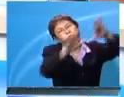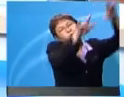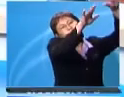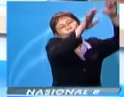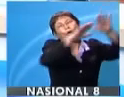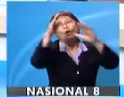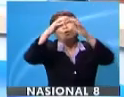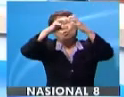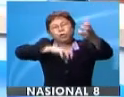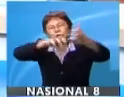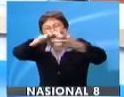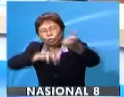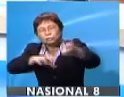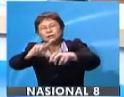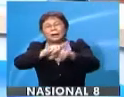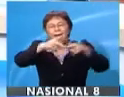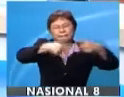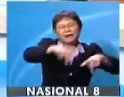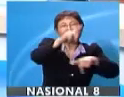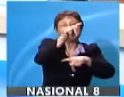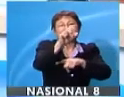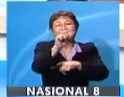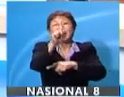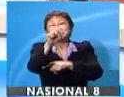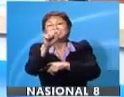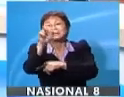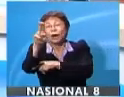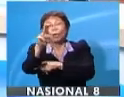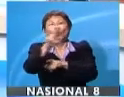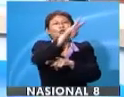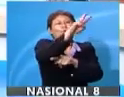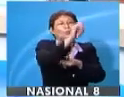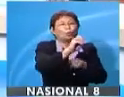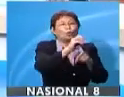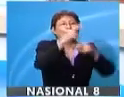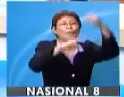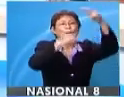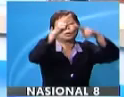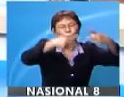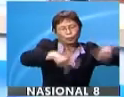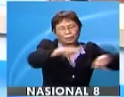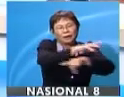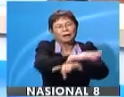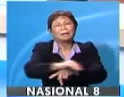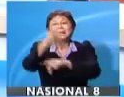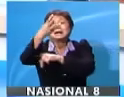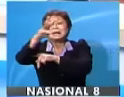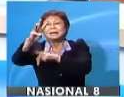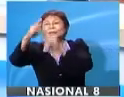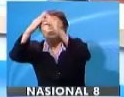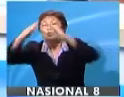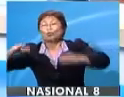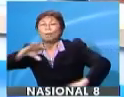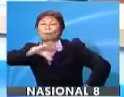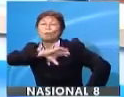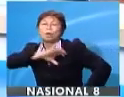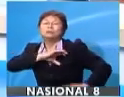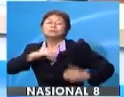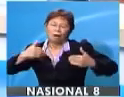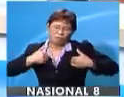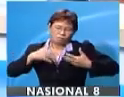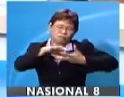Kampung Dagang. Manakala di Pekan Tatau, 20 bangunan kedai dan 16 kuartus kediaman anggota polis turut